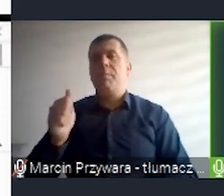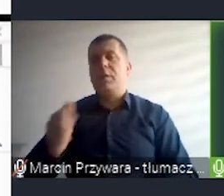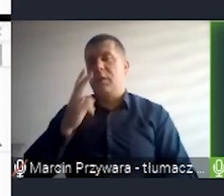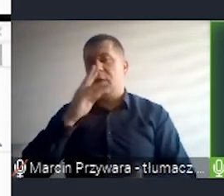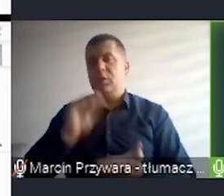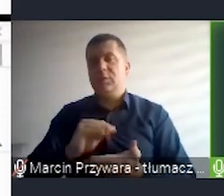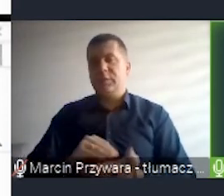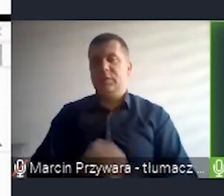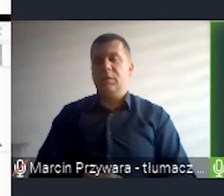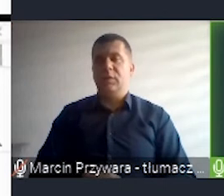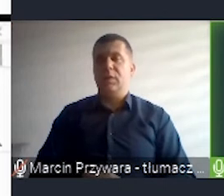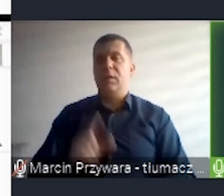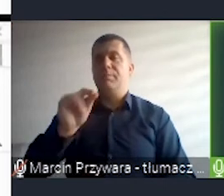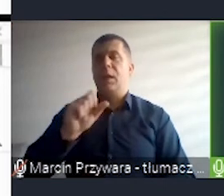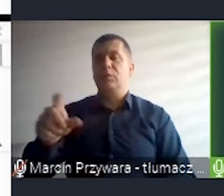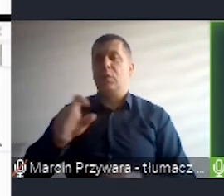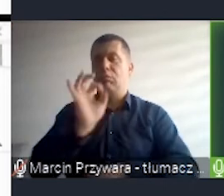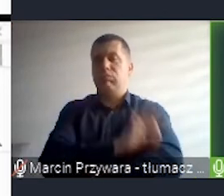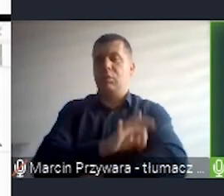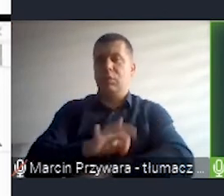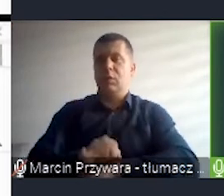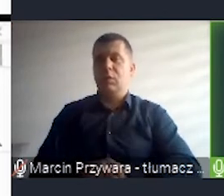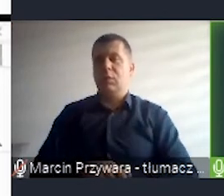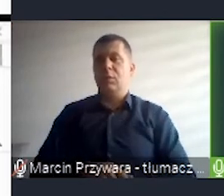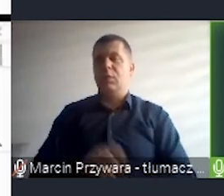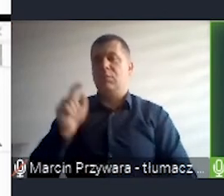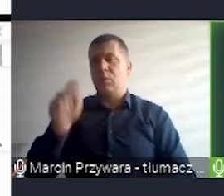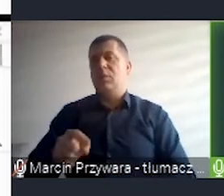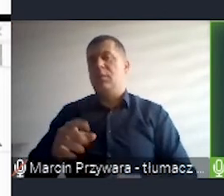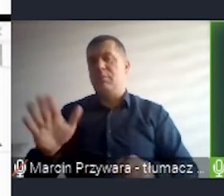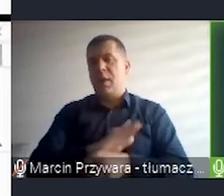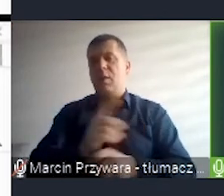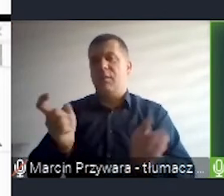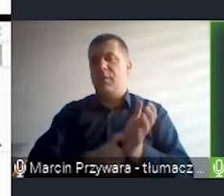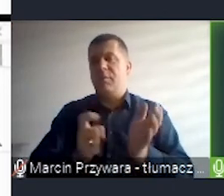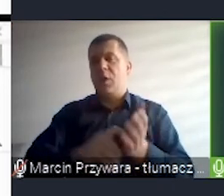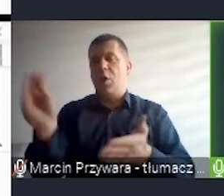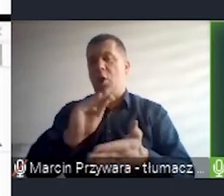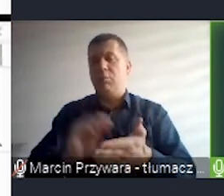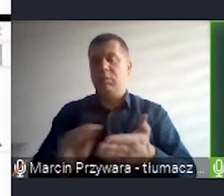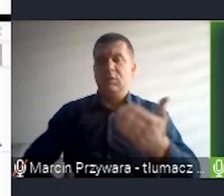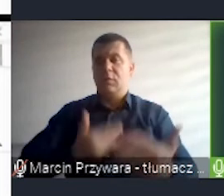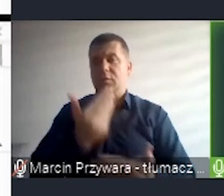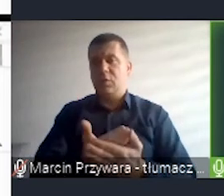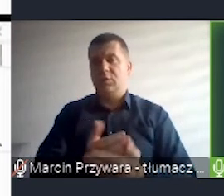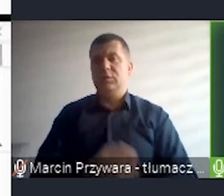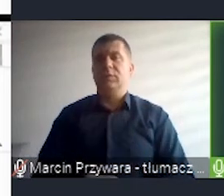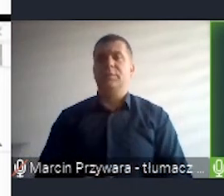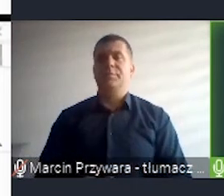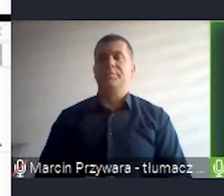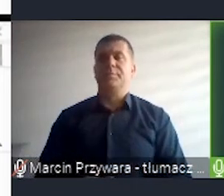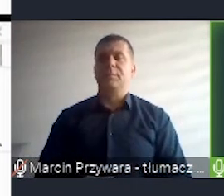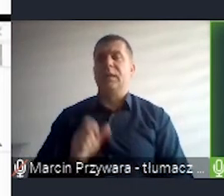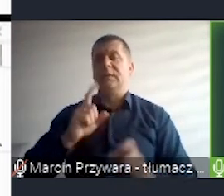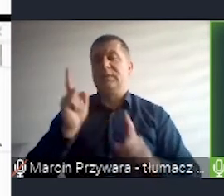doświadczenia. Personel projektu ma spełniać wymagania, które opisaliście we wniosku. No i